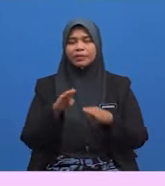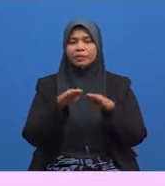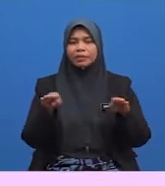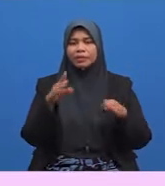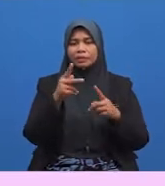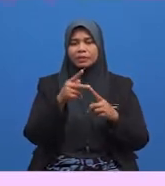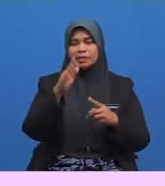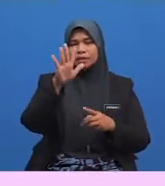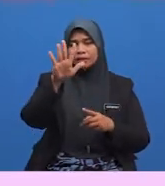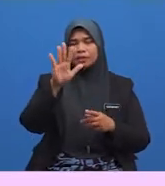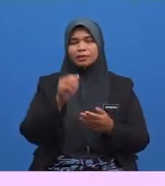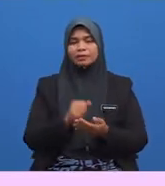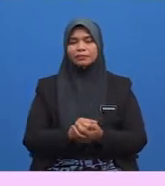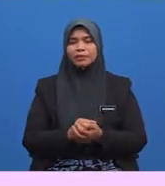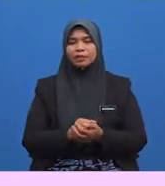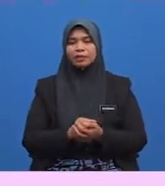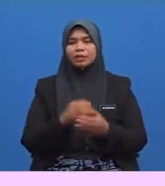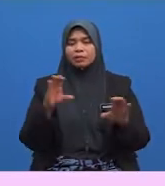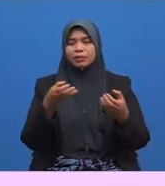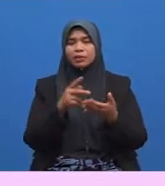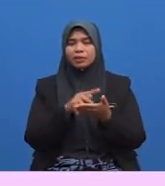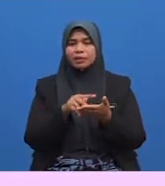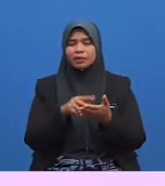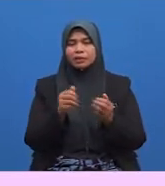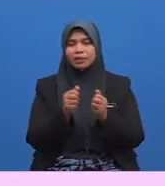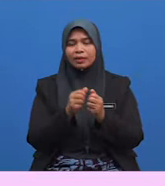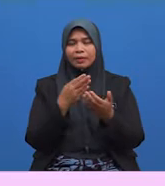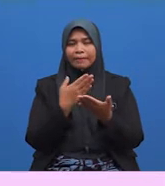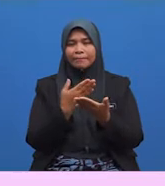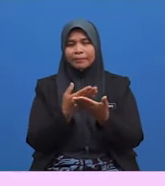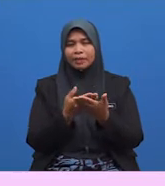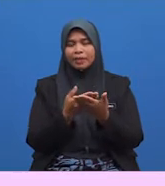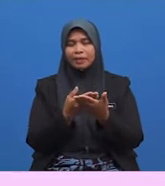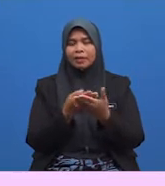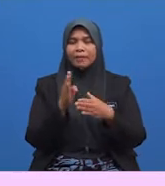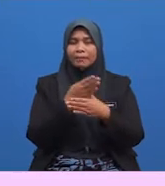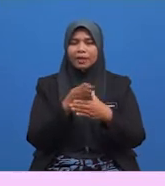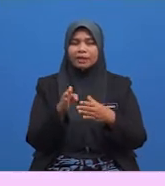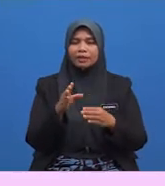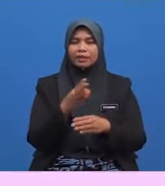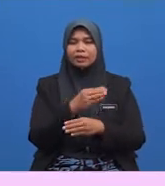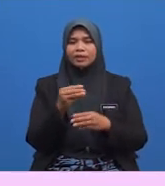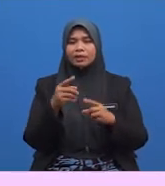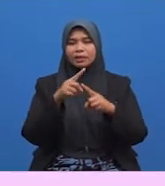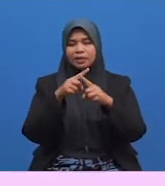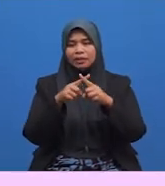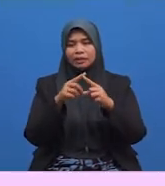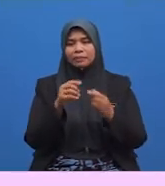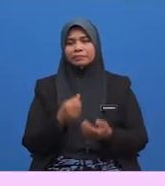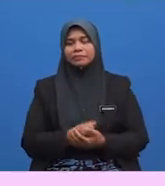kelima. Lakukan pengiraan dengan cermat operasi bahagi dan darab